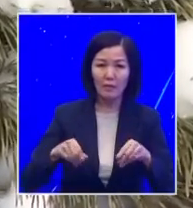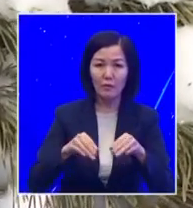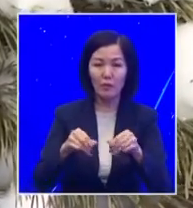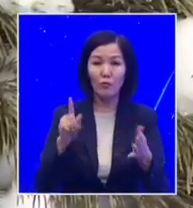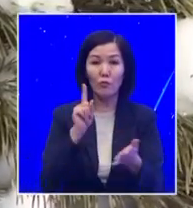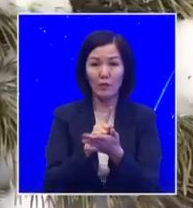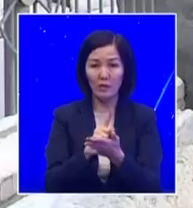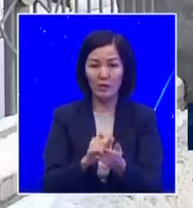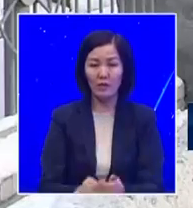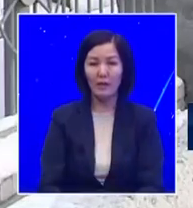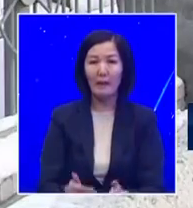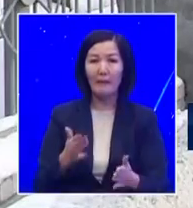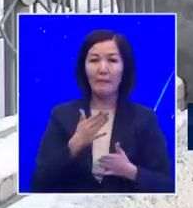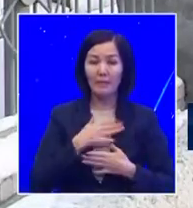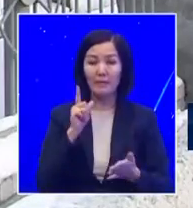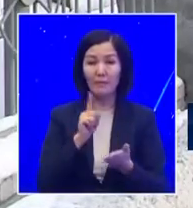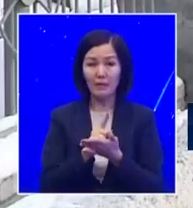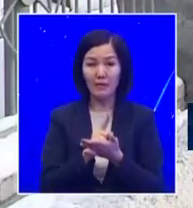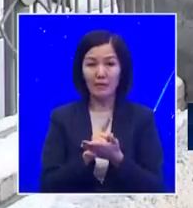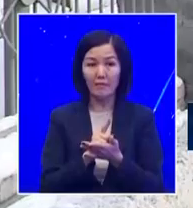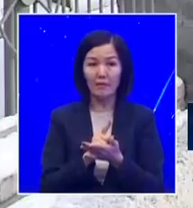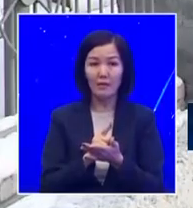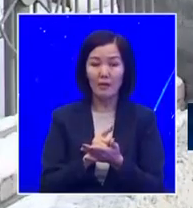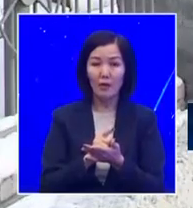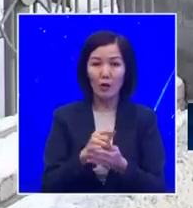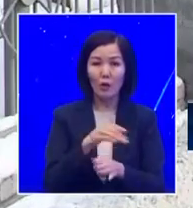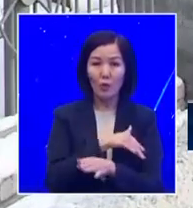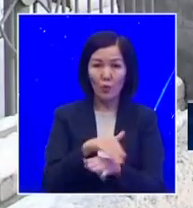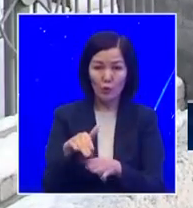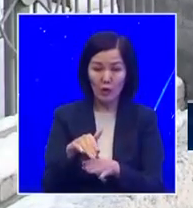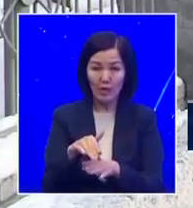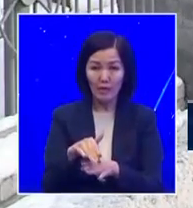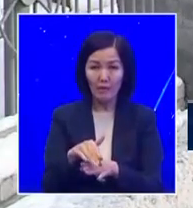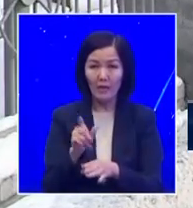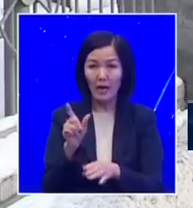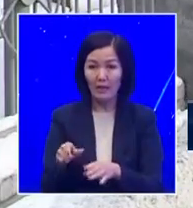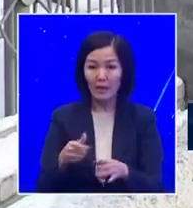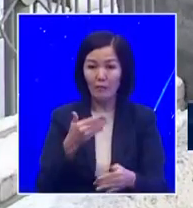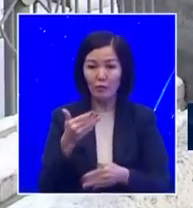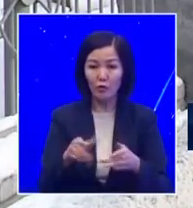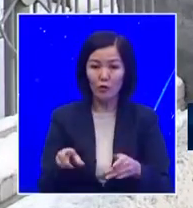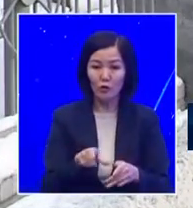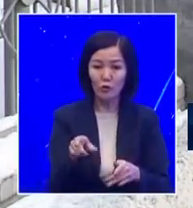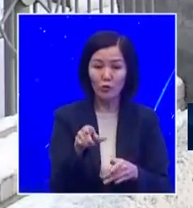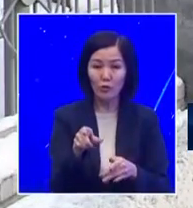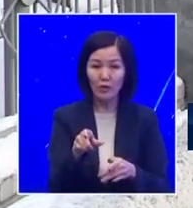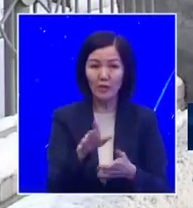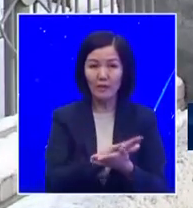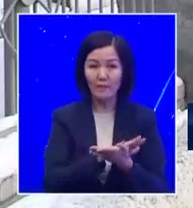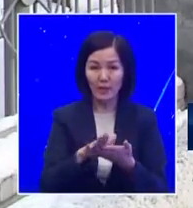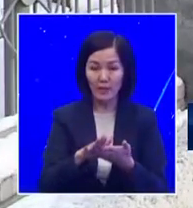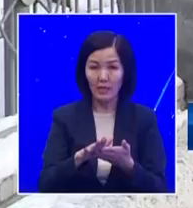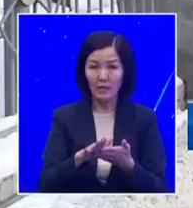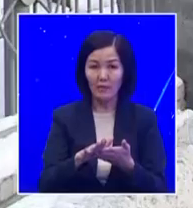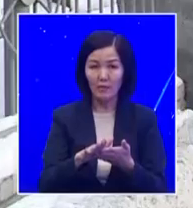өздері міндетті. Біздің міндетіміз жаңағы мына көшелермен мынау жаяу жүретін пешеходный тротуар дейді ғой, соларды